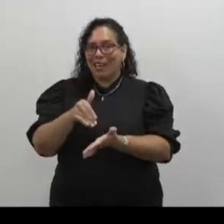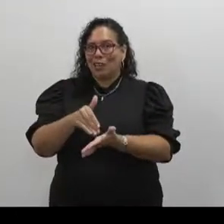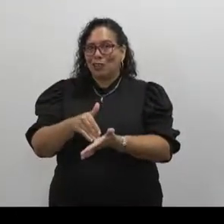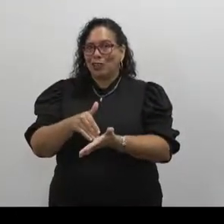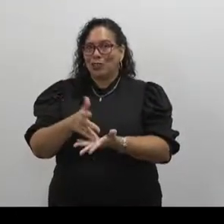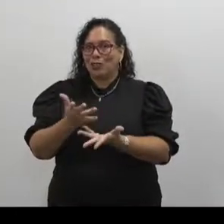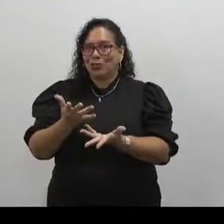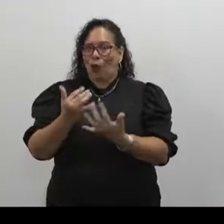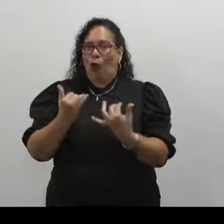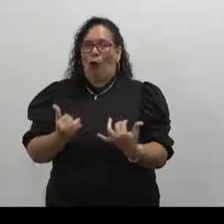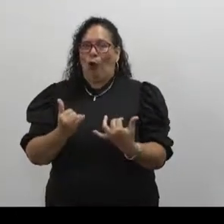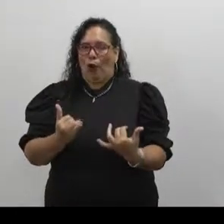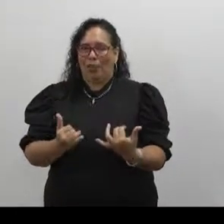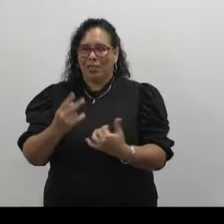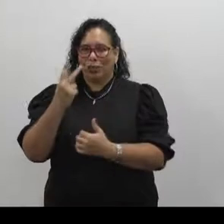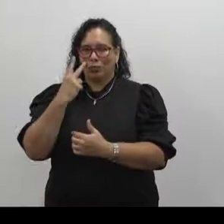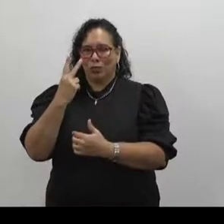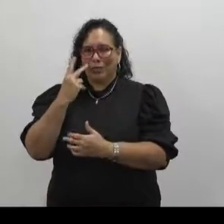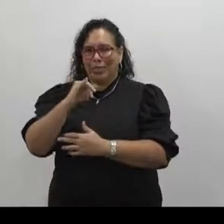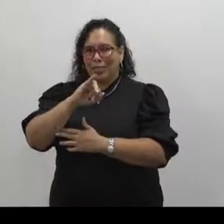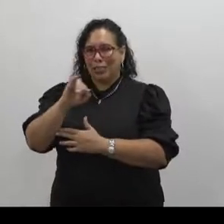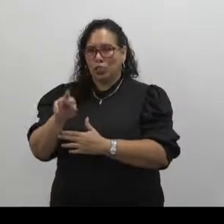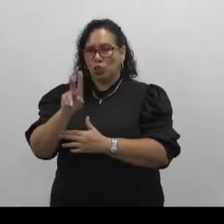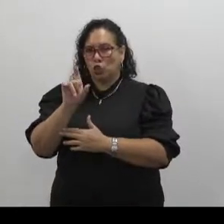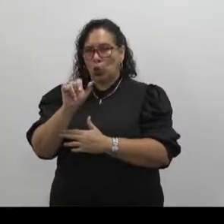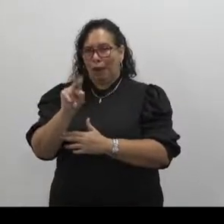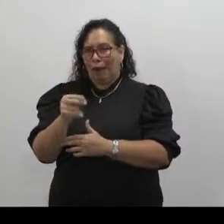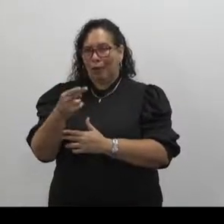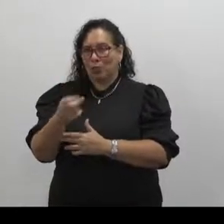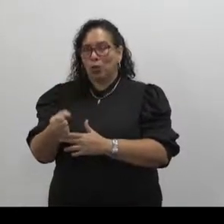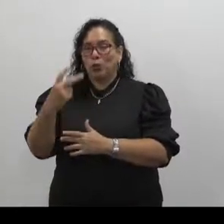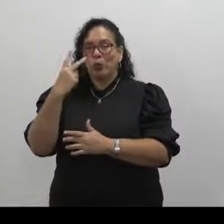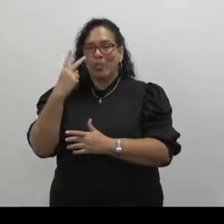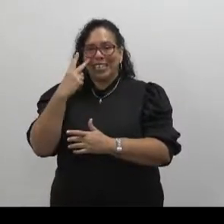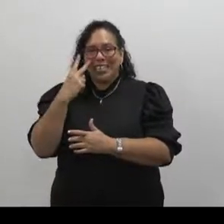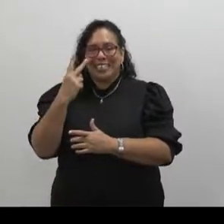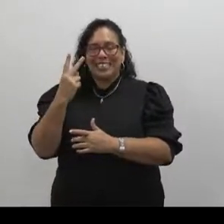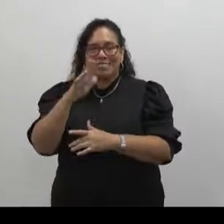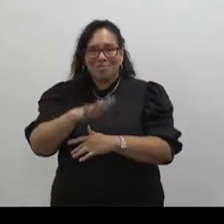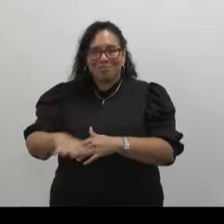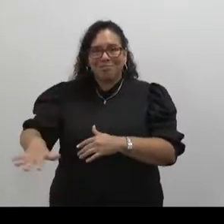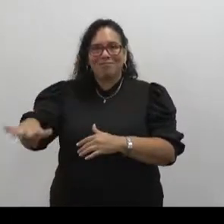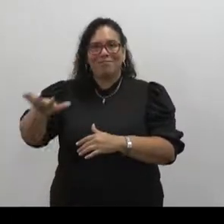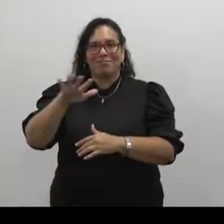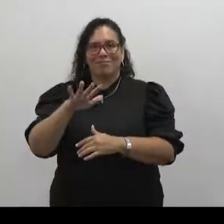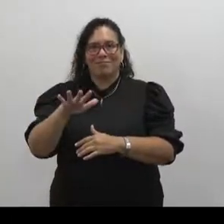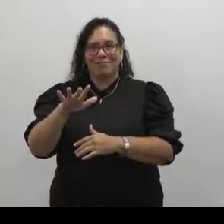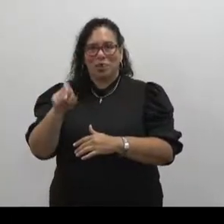kia thay đảm bay cấp công sự đại thừa ca ca sức xa liên sâu